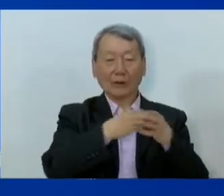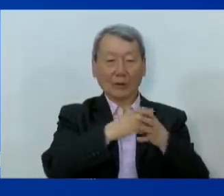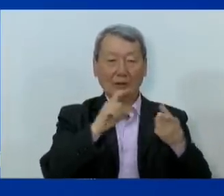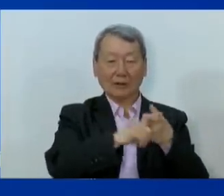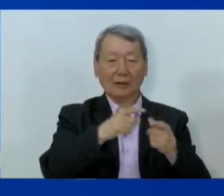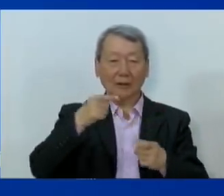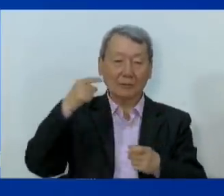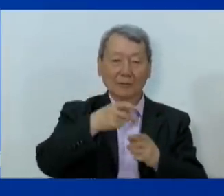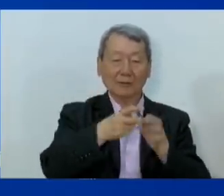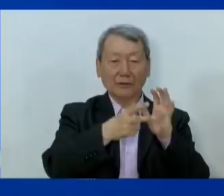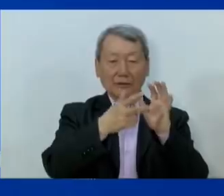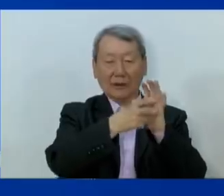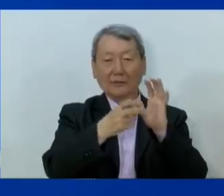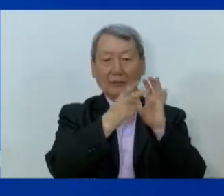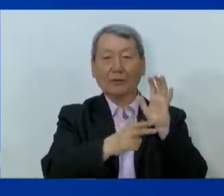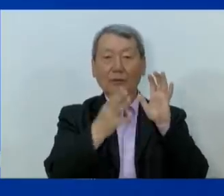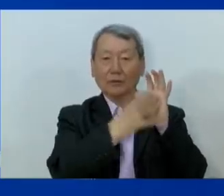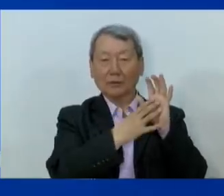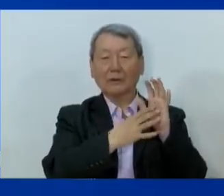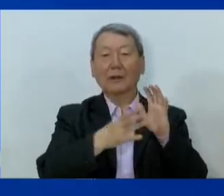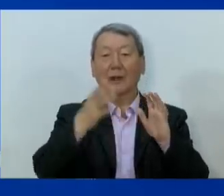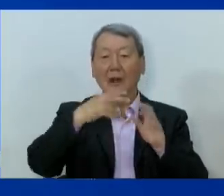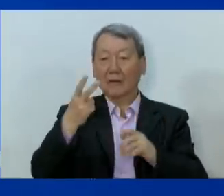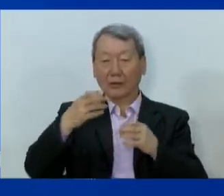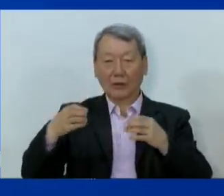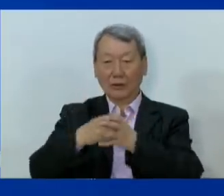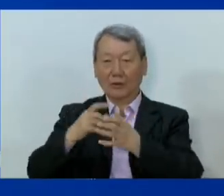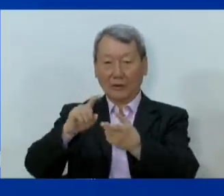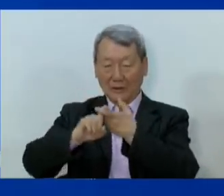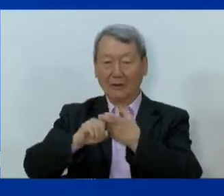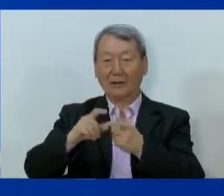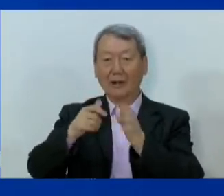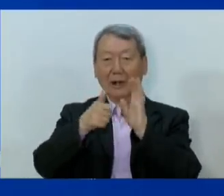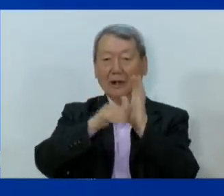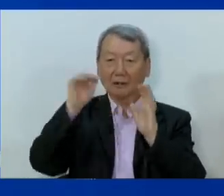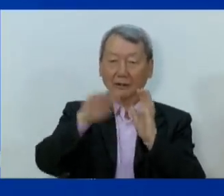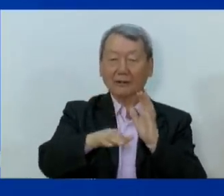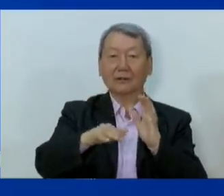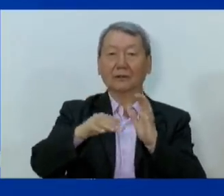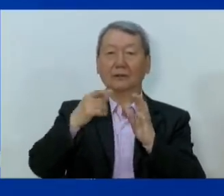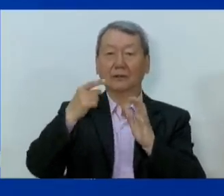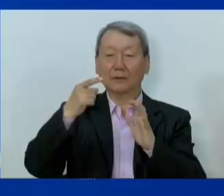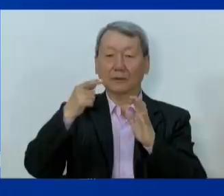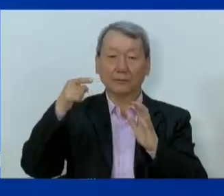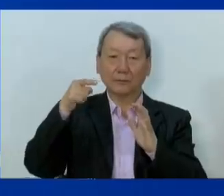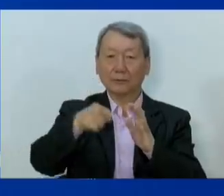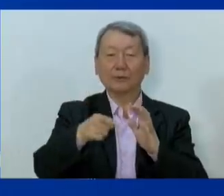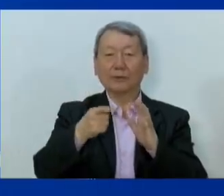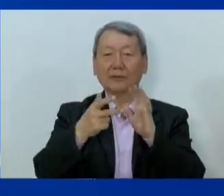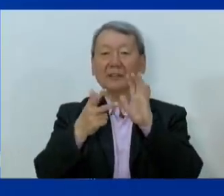категориясы 1,769, 2-ші категорияда тұрған 6,108